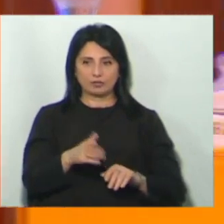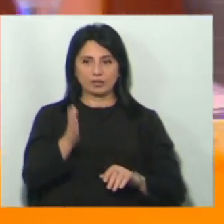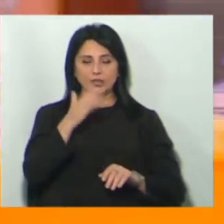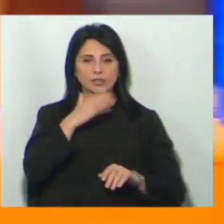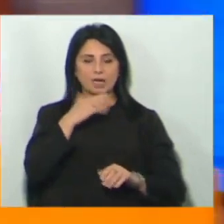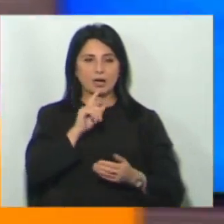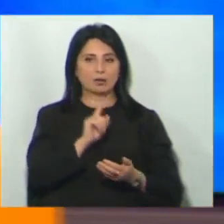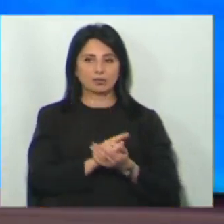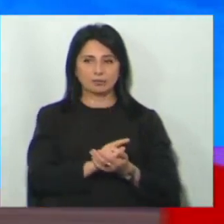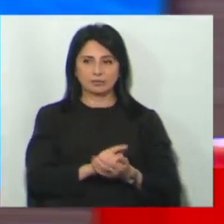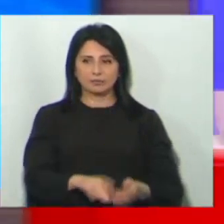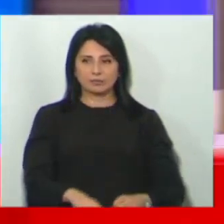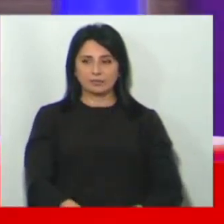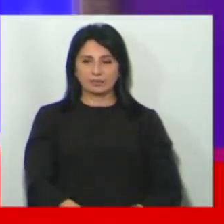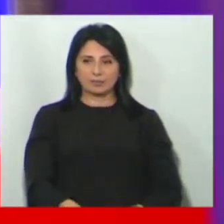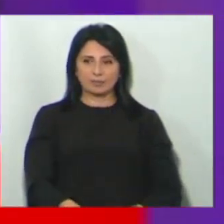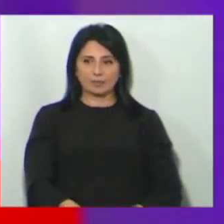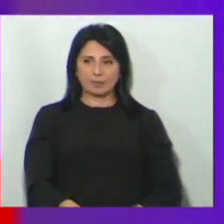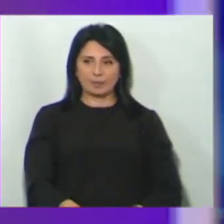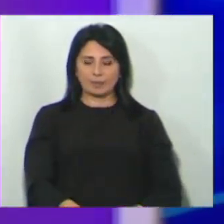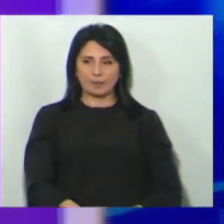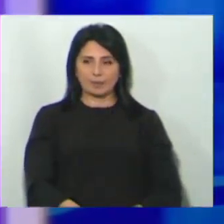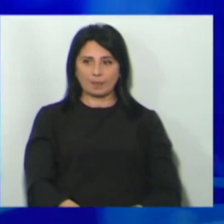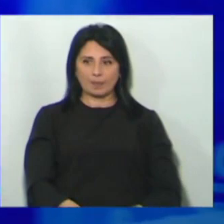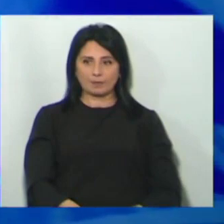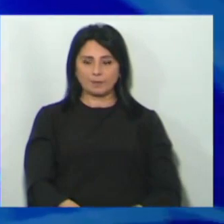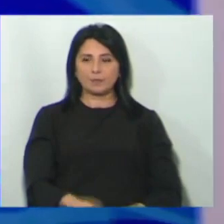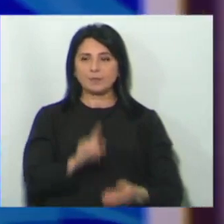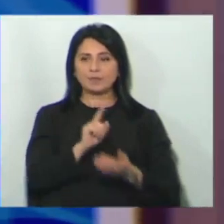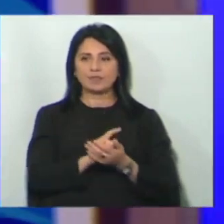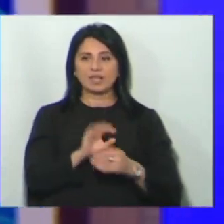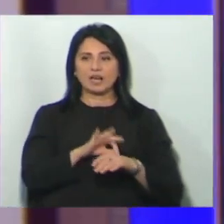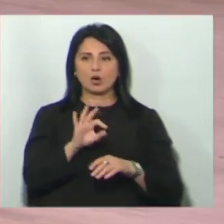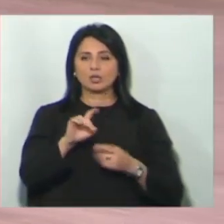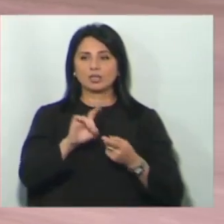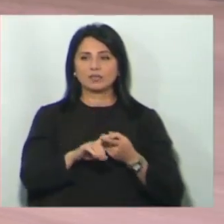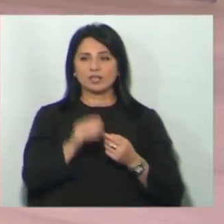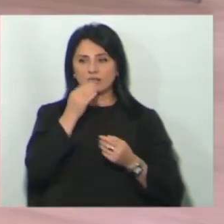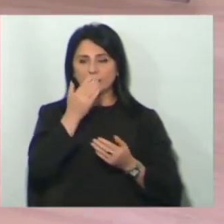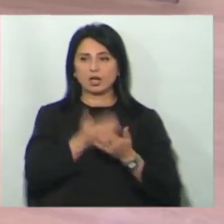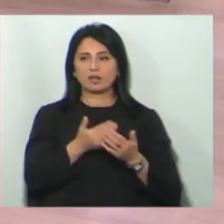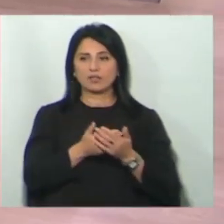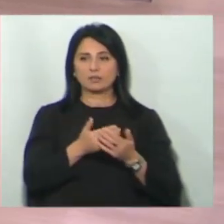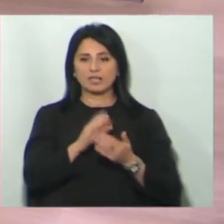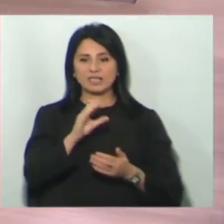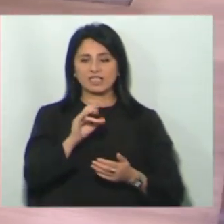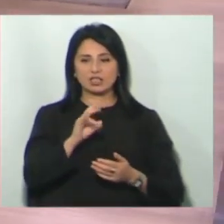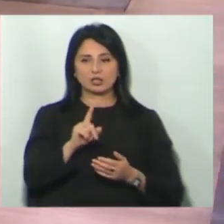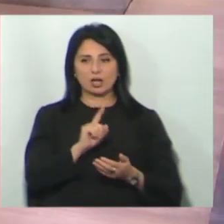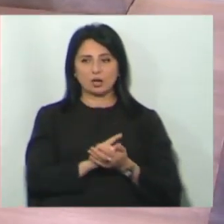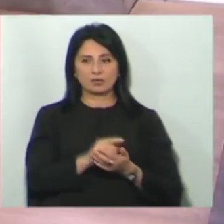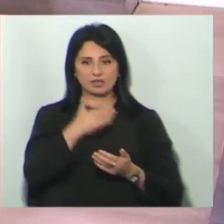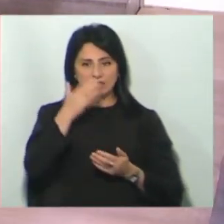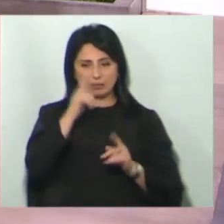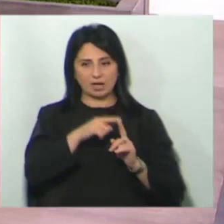აღარაფერს შენარჩუნება, აღარაფერს ამბობს წყლის ადეკვატურ მოხმარებას. დასაკვირველია, კანთან დაკავშირებულ კომით რეკომენდაციებს მე სეზონურად